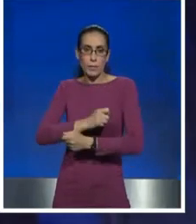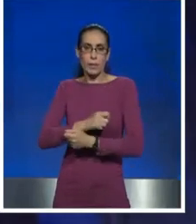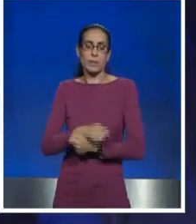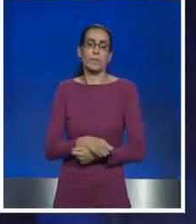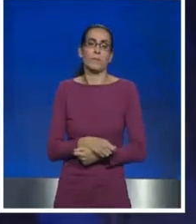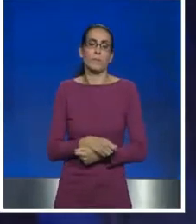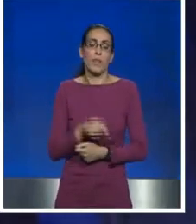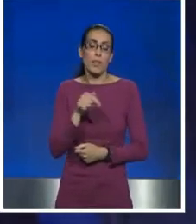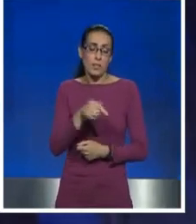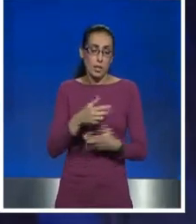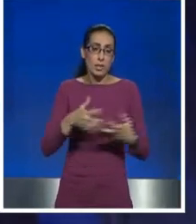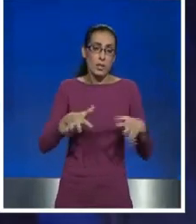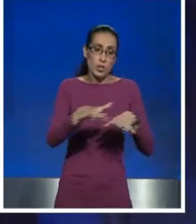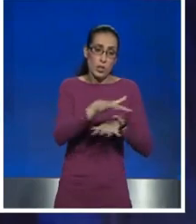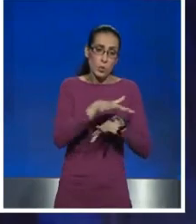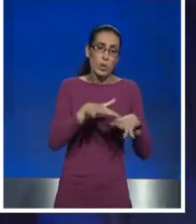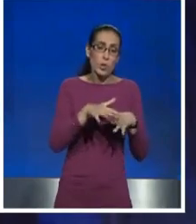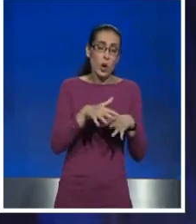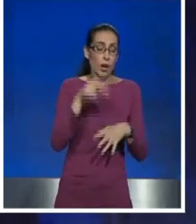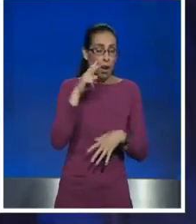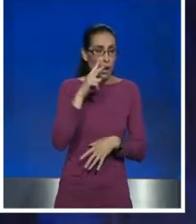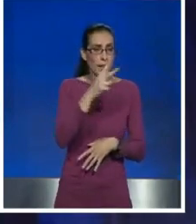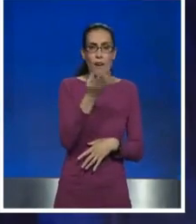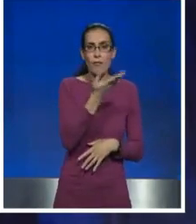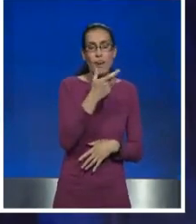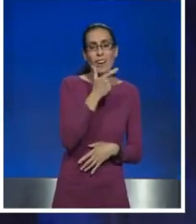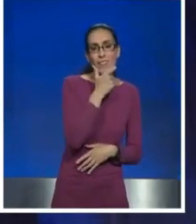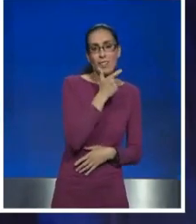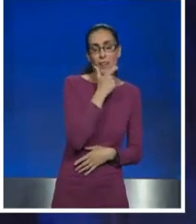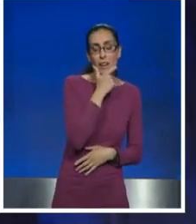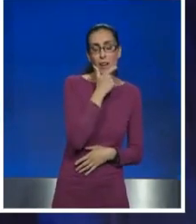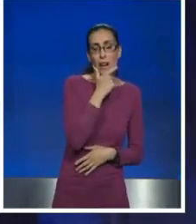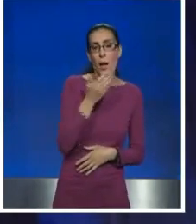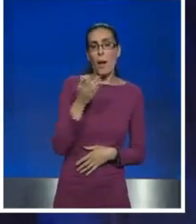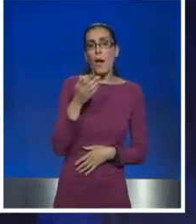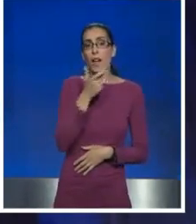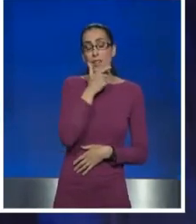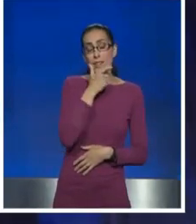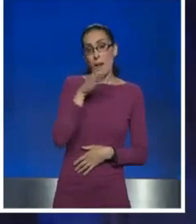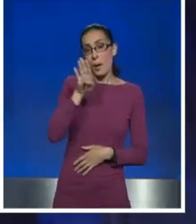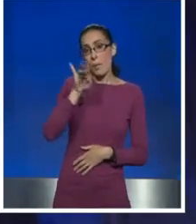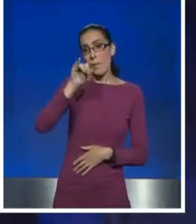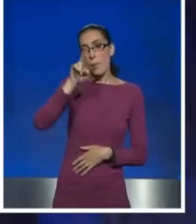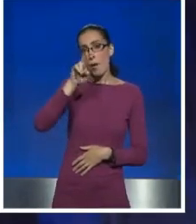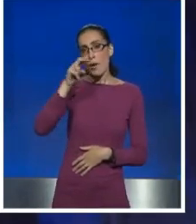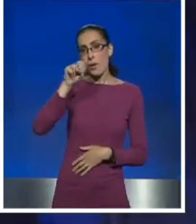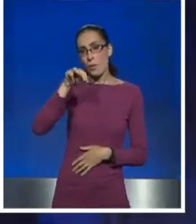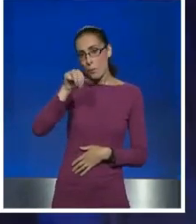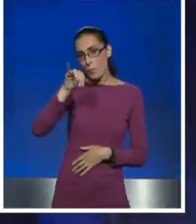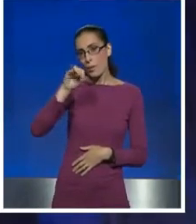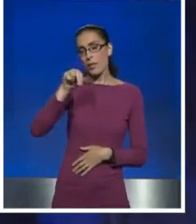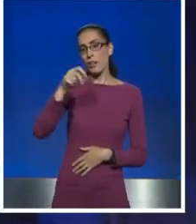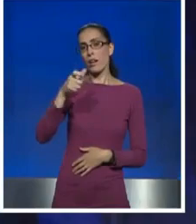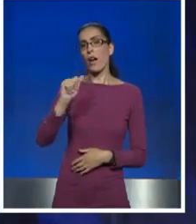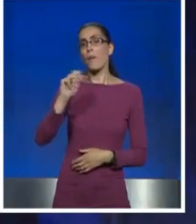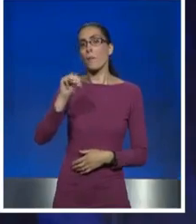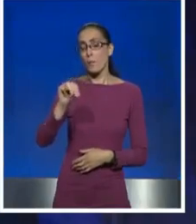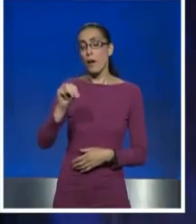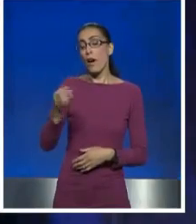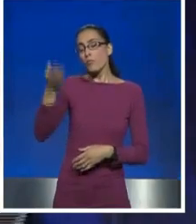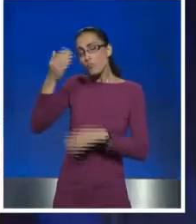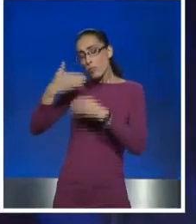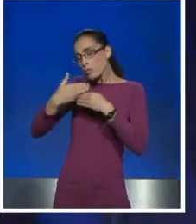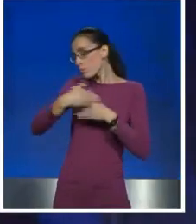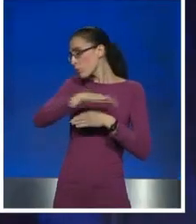Dawn ġraw l-Ingilterra dal-affarijiet. Birmingham 30 sena ilu kienet kollha Ingliżi. In-nies